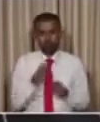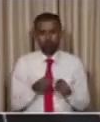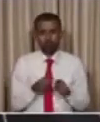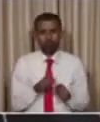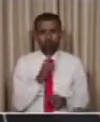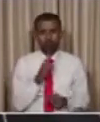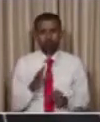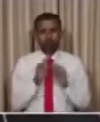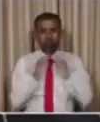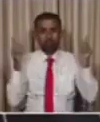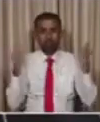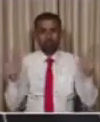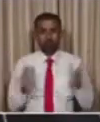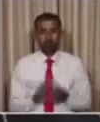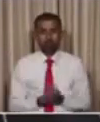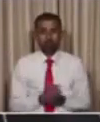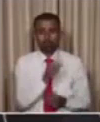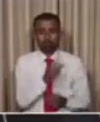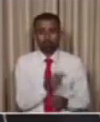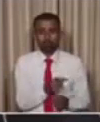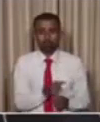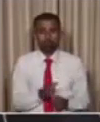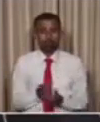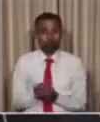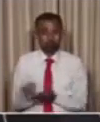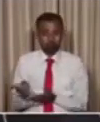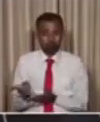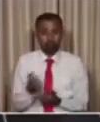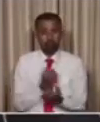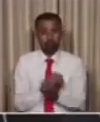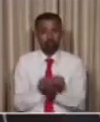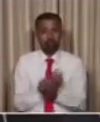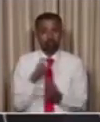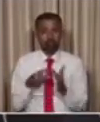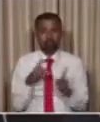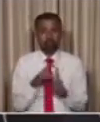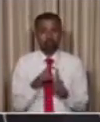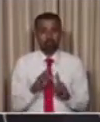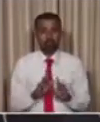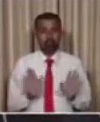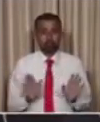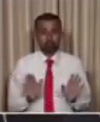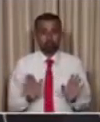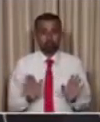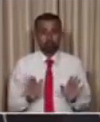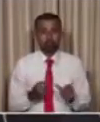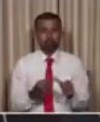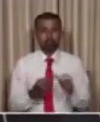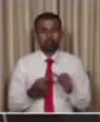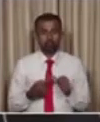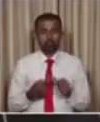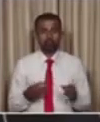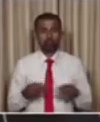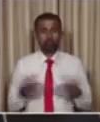කළා. මොකද කළේ? ඒ පිරිස් මර්ධනය කිරීම සඳහා පොලිසිය රහස් පොලිසිය යොදාගත්තා මිසක් ඒවට උත්තර සපයන්න ගියේ